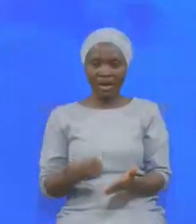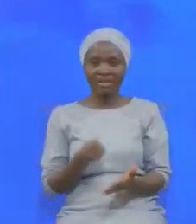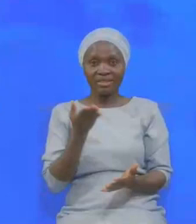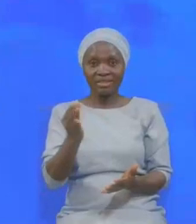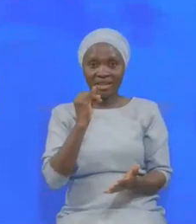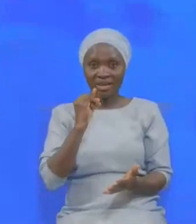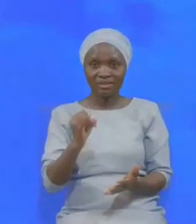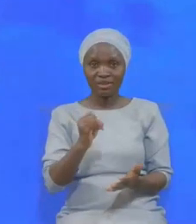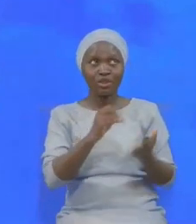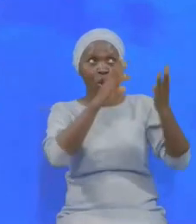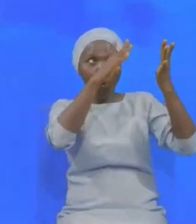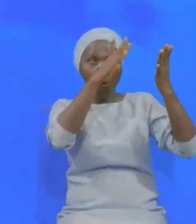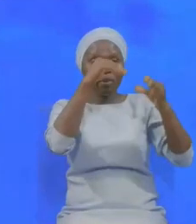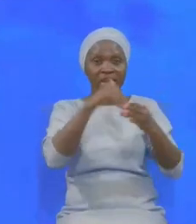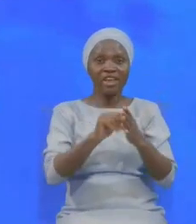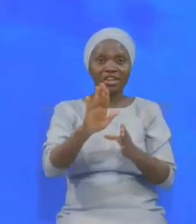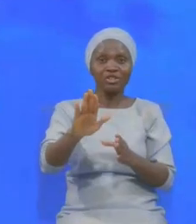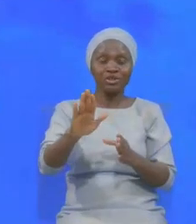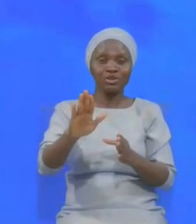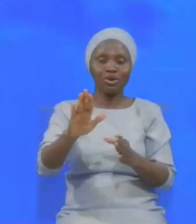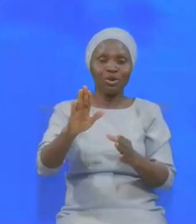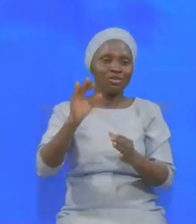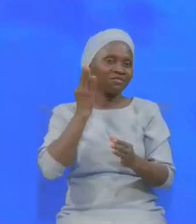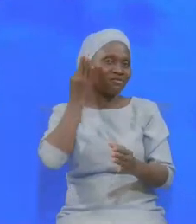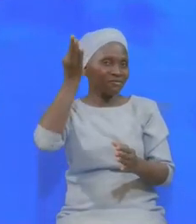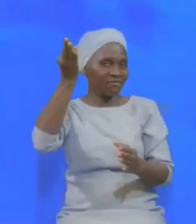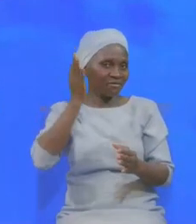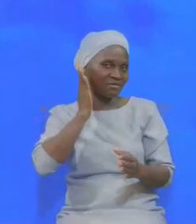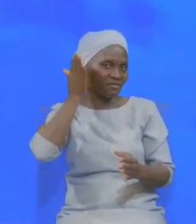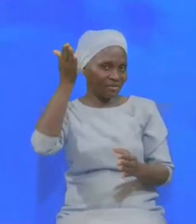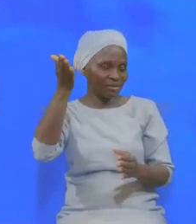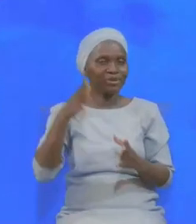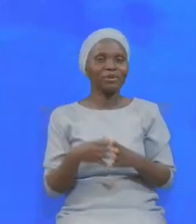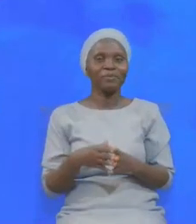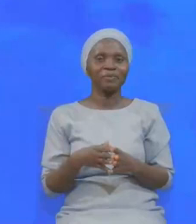Il y a de l'espérance pour ton avenir. Les choses ne vont pas finir